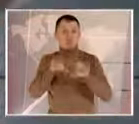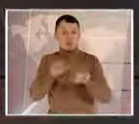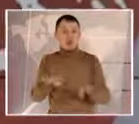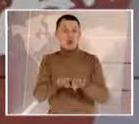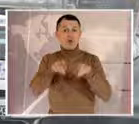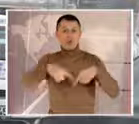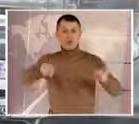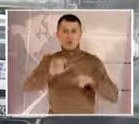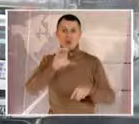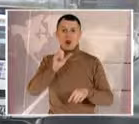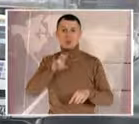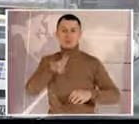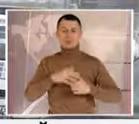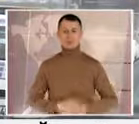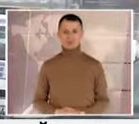ascultăm!